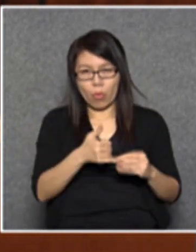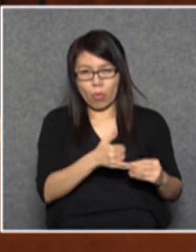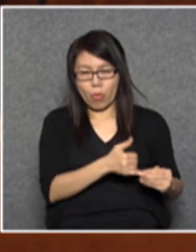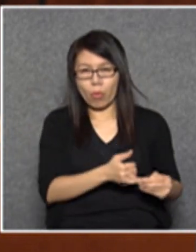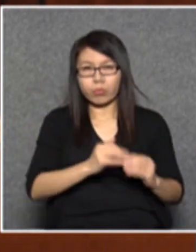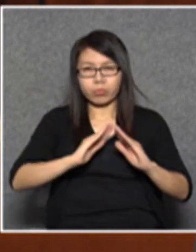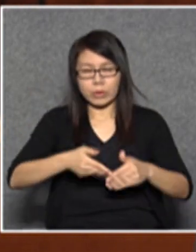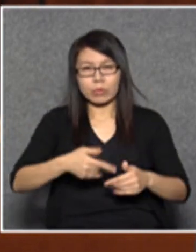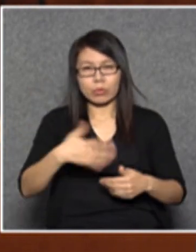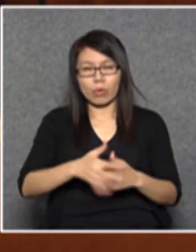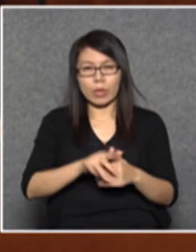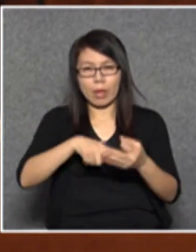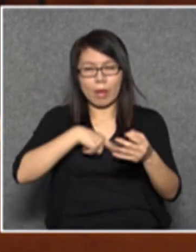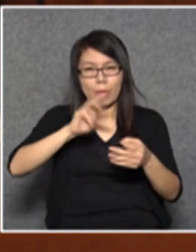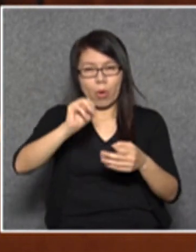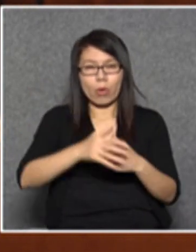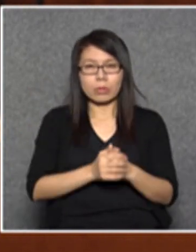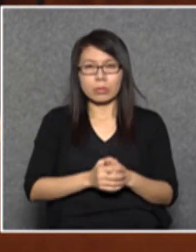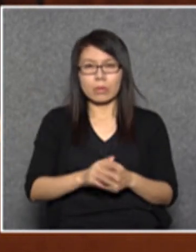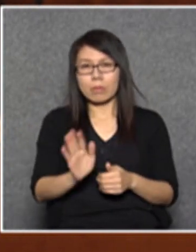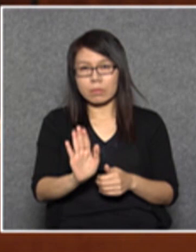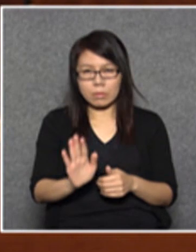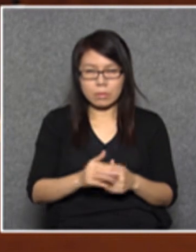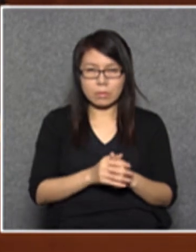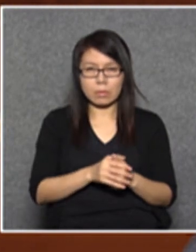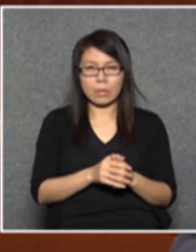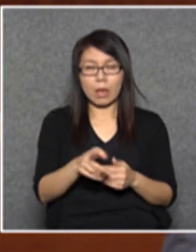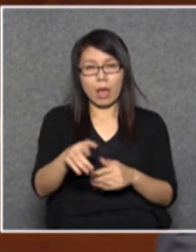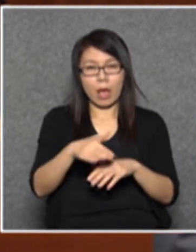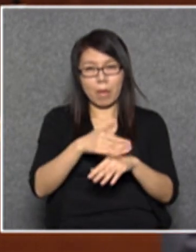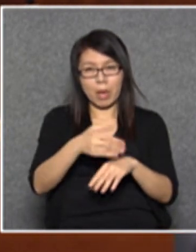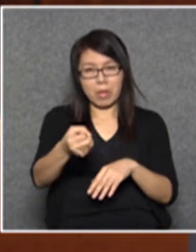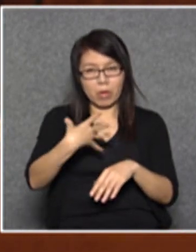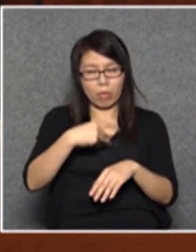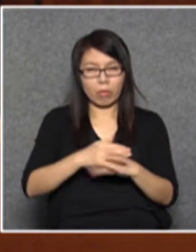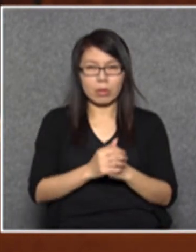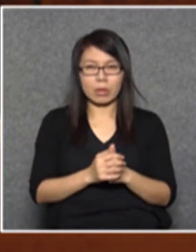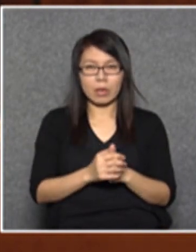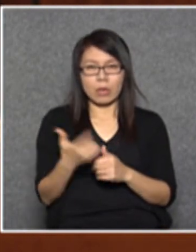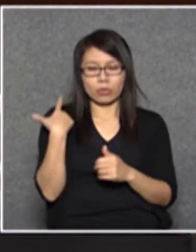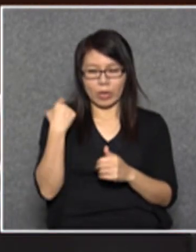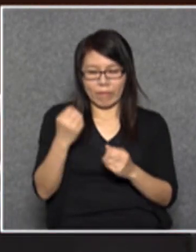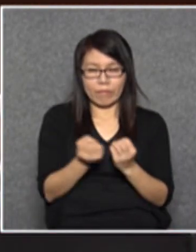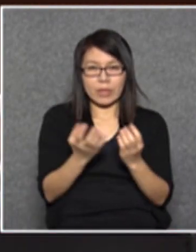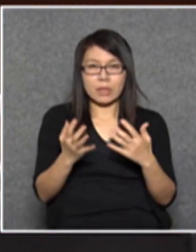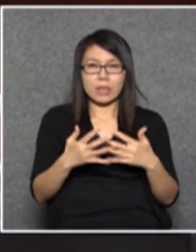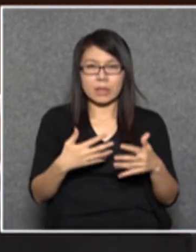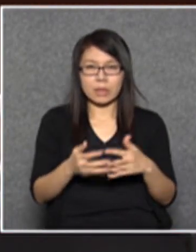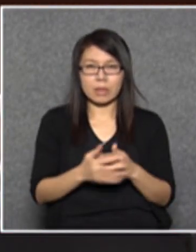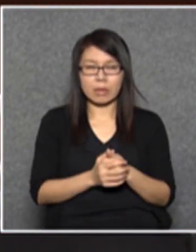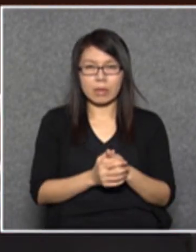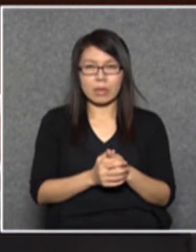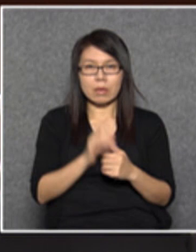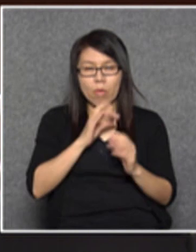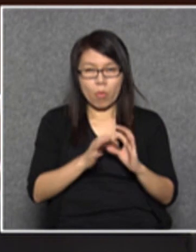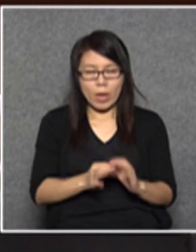員，所以呢並不是說你剛才所說的只不過是近期的事，這件事呢確